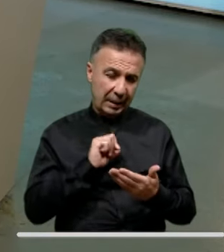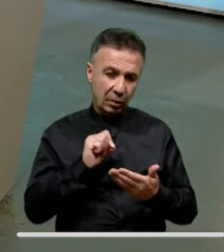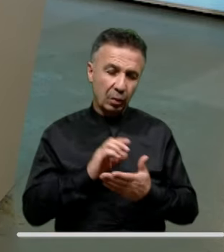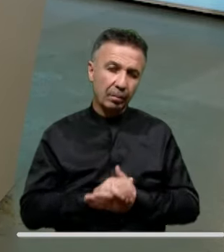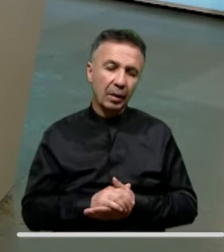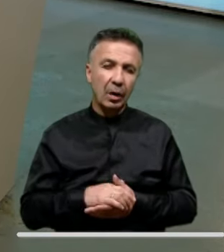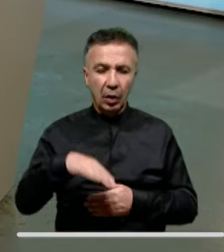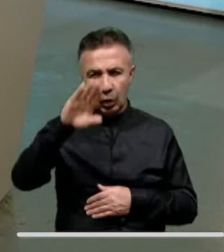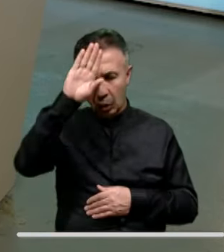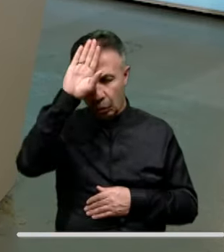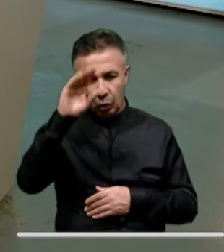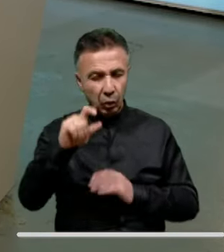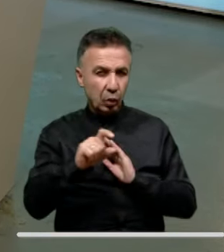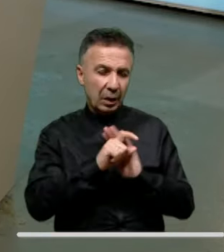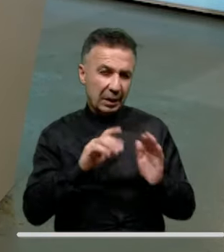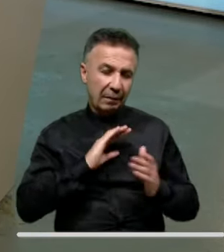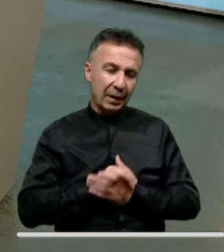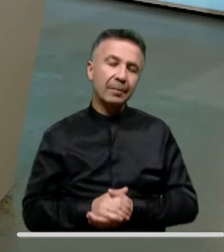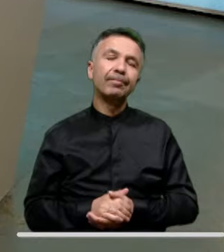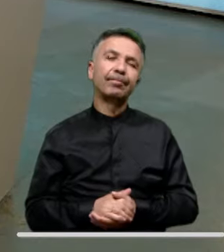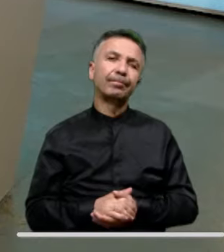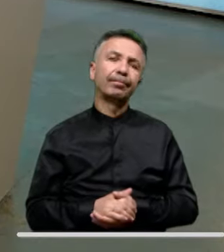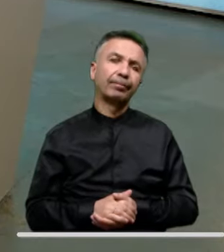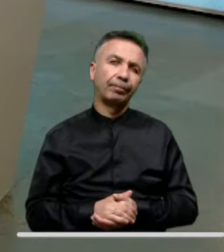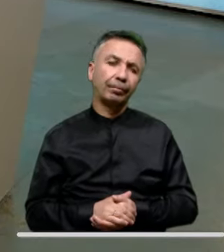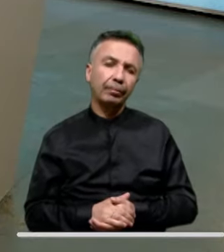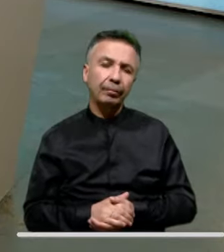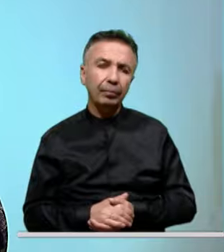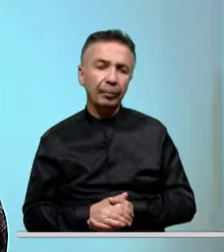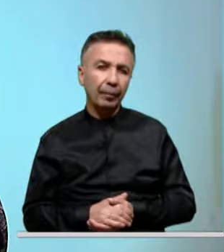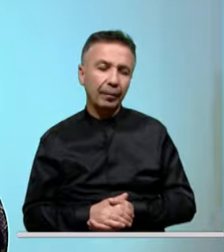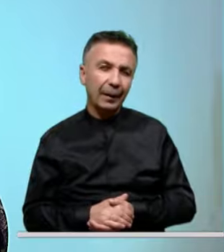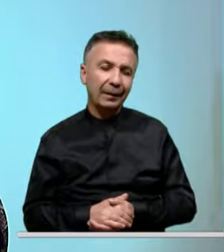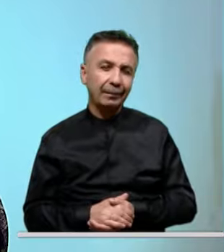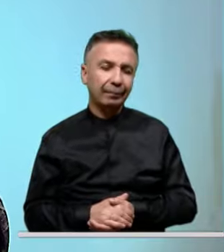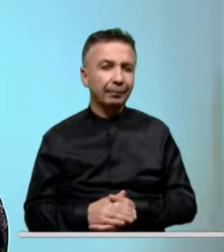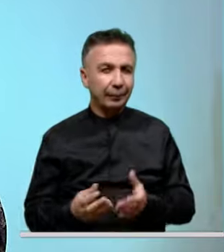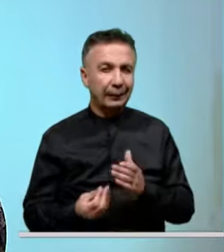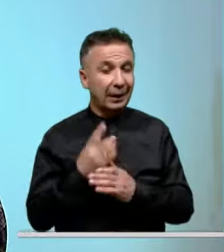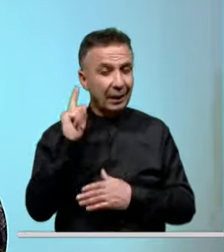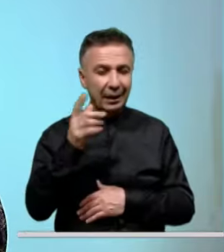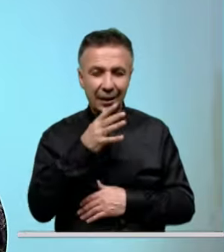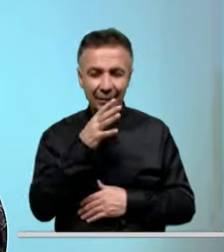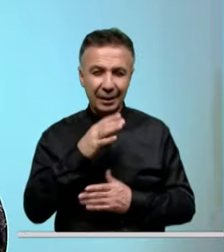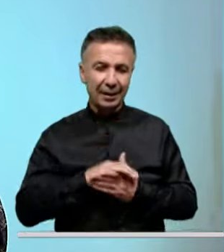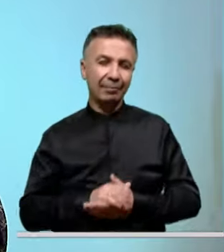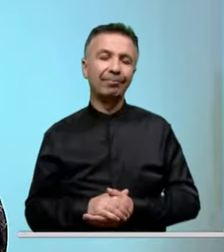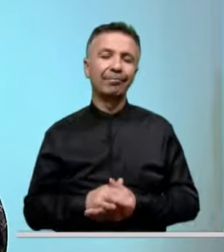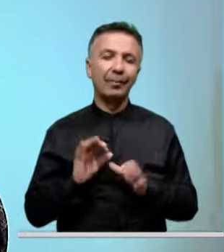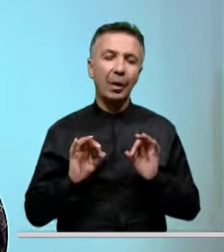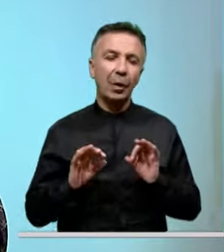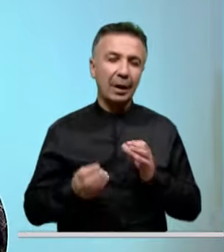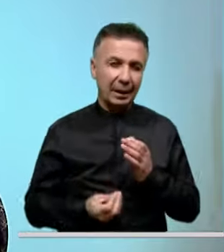Mülk suresinde buyuruyor ya, ele ya'lemu men halak. Ya yaratan bilmez mi? Cenab-ı Hak biliyor ve öyle